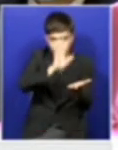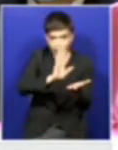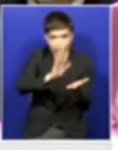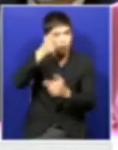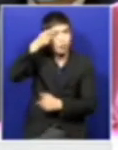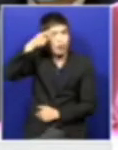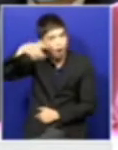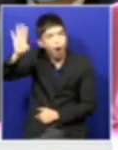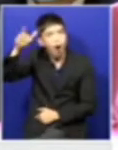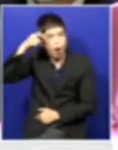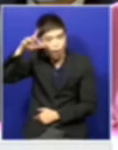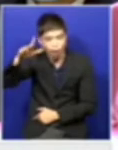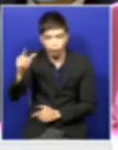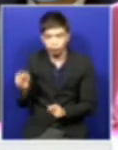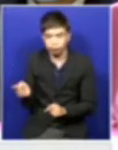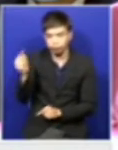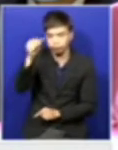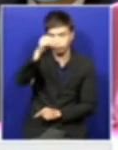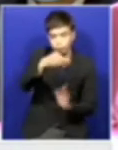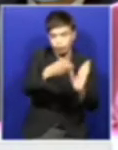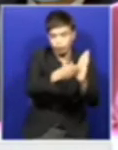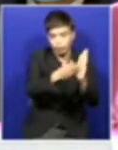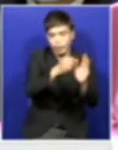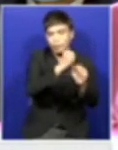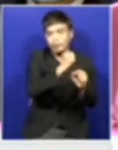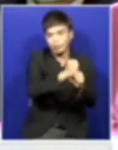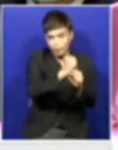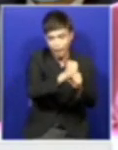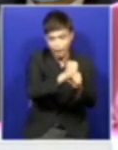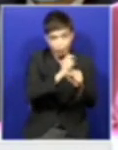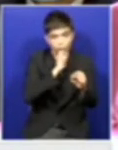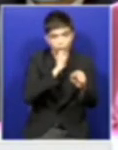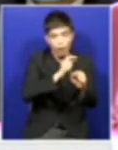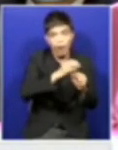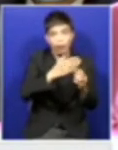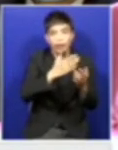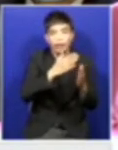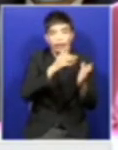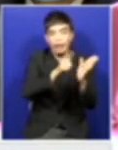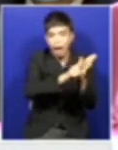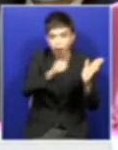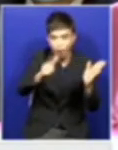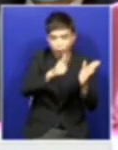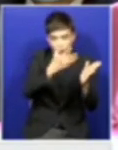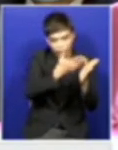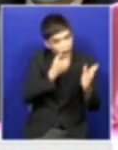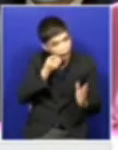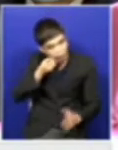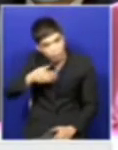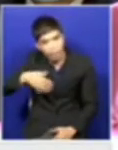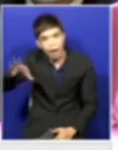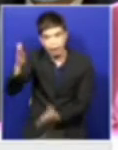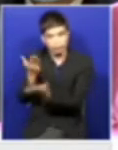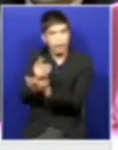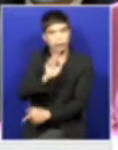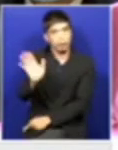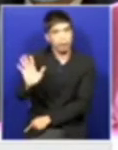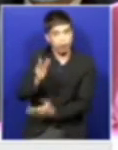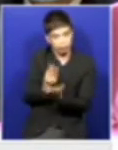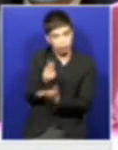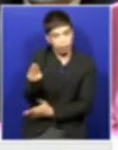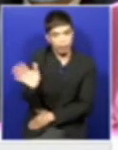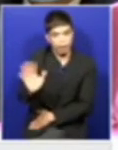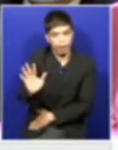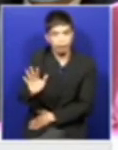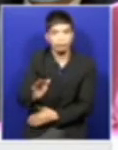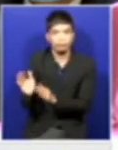อกเขามาทำงานในกรุงเทพพอตกงานกลับบ้านไปเนี่ยไม่ได้เงินครับชุดนี้ไม่ได้เงินส่วนนะครับเกษ